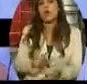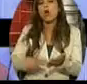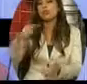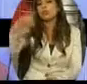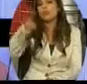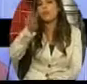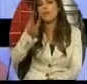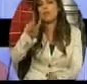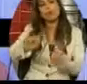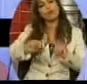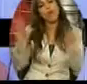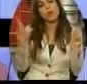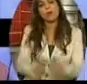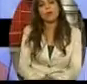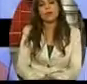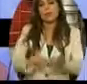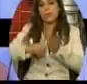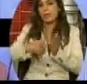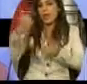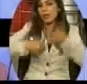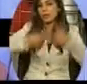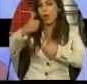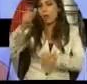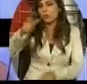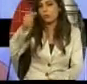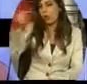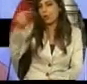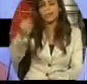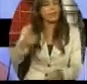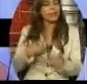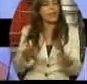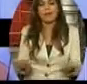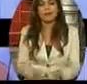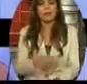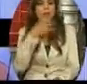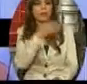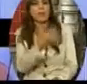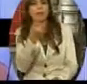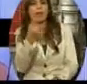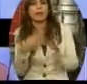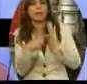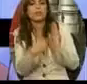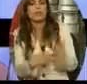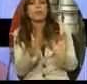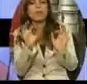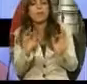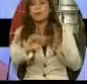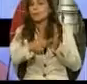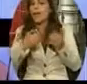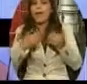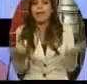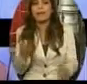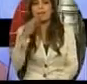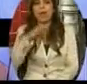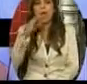אחרת לחלוטין. אין לנו מטרה להתחרות בסוכני הנסיעות. אם הלקוח... לא, כי לפי המחירים שהצגנו, ממש אין לכם מטרה, פשוט עדיף